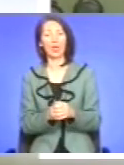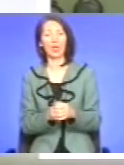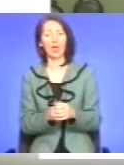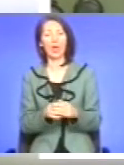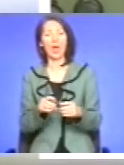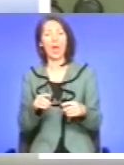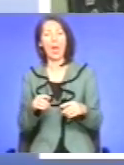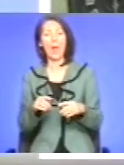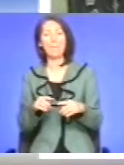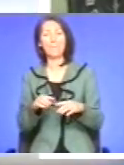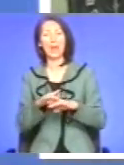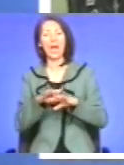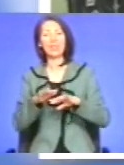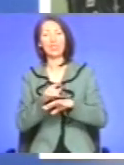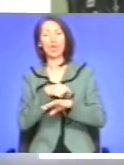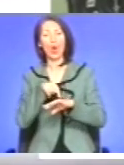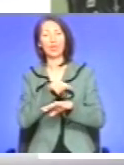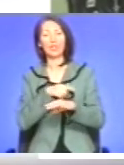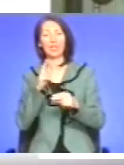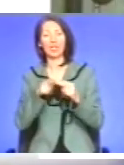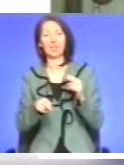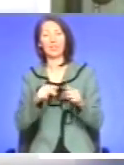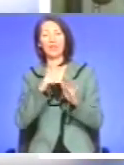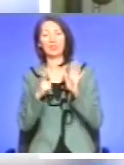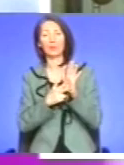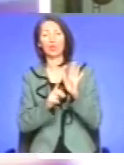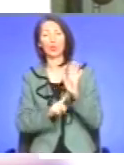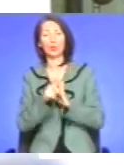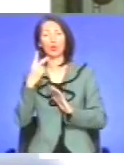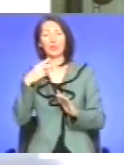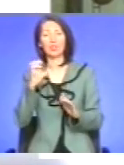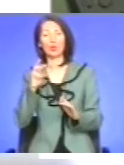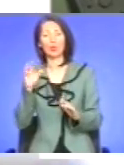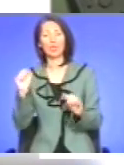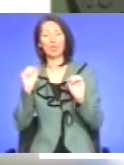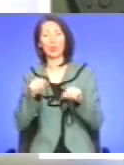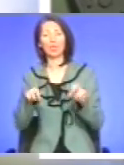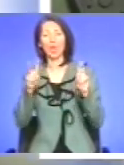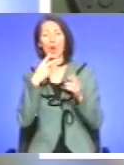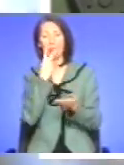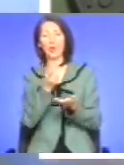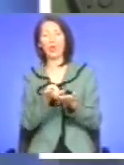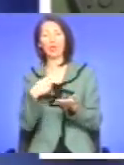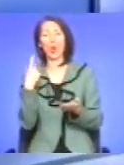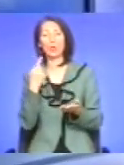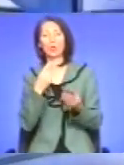Механічні годинники кінця 18-го, початку 20-го століття можна оглянути в обласному краєзнавчому